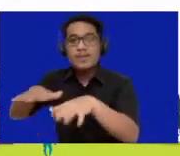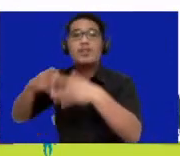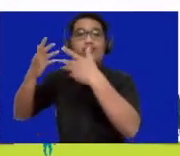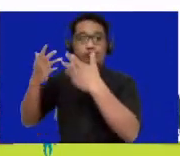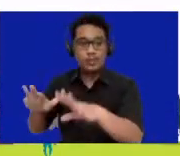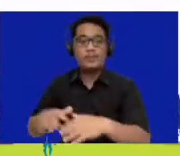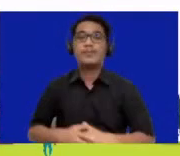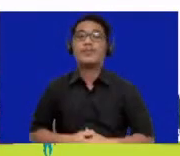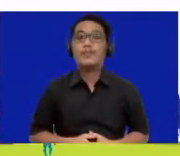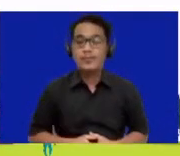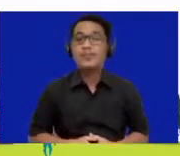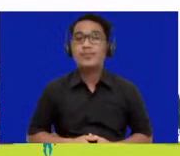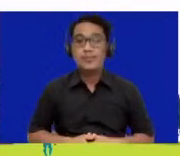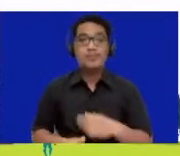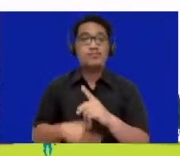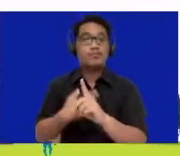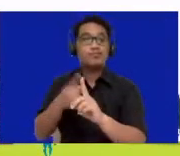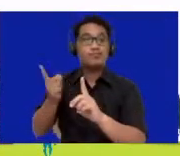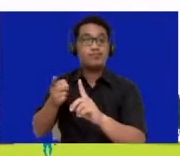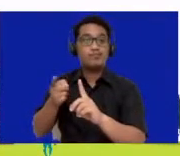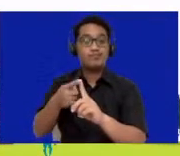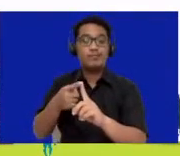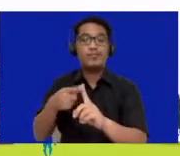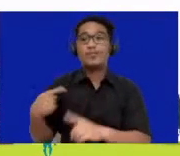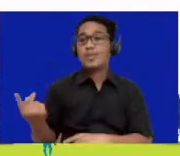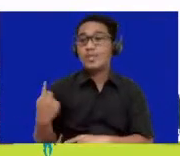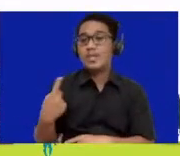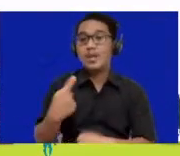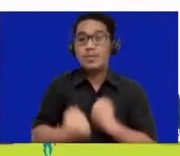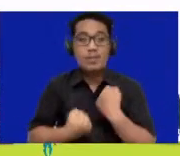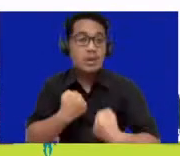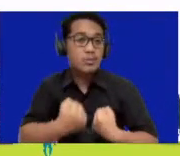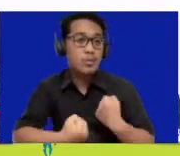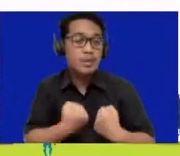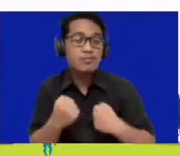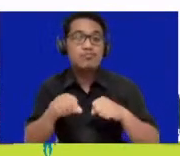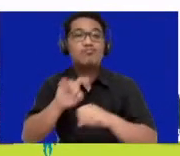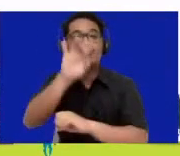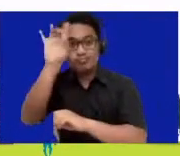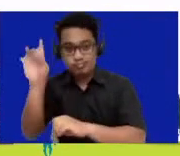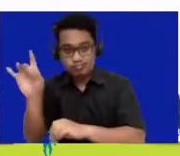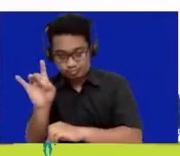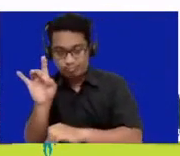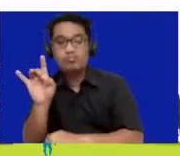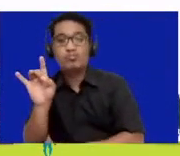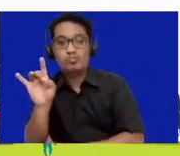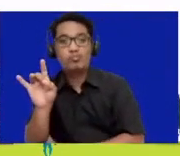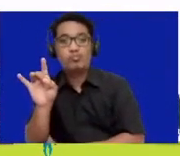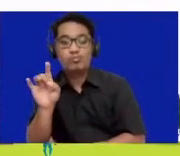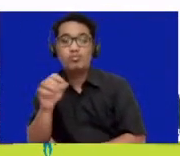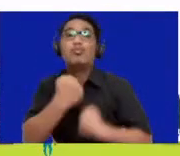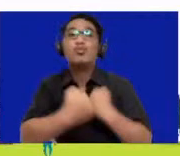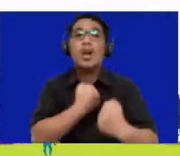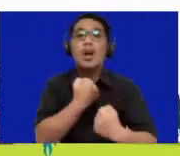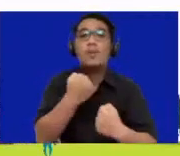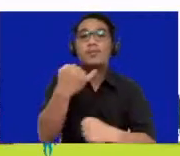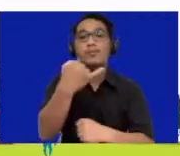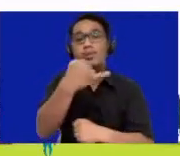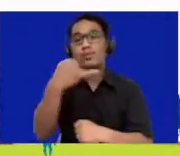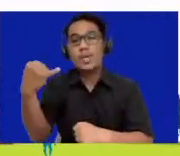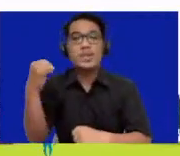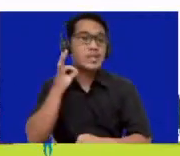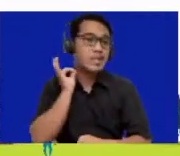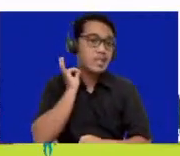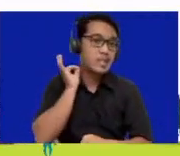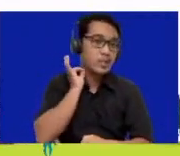saat prabencana, kita melakukan berbagai kegiatan-kegiatan dalam upaya pengurangan risiko bencana.